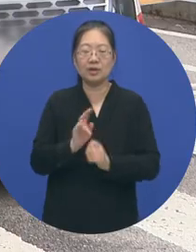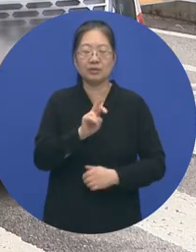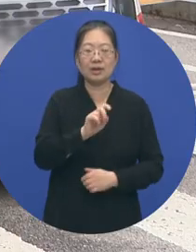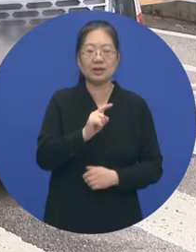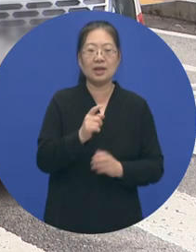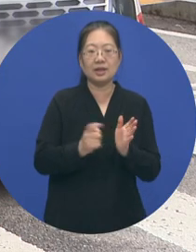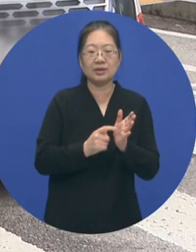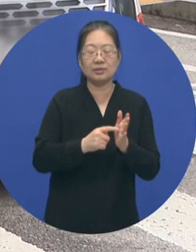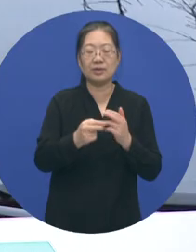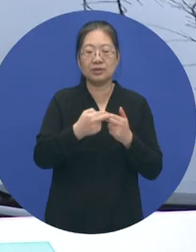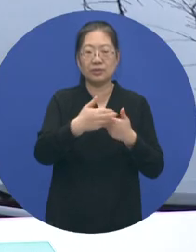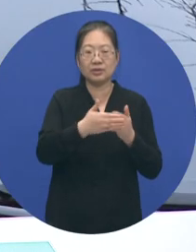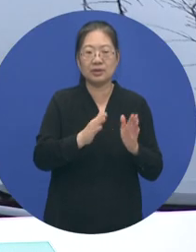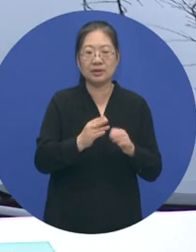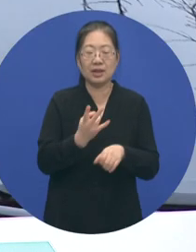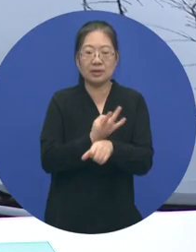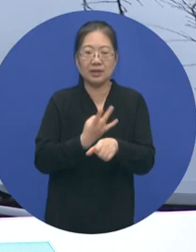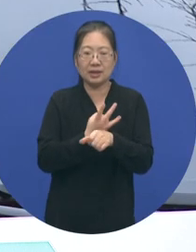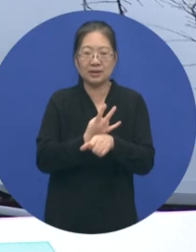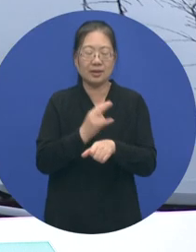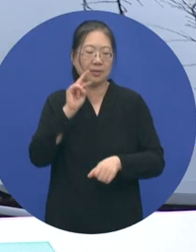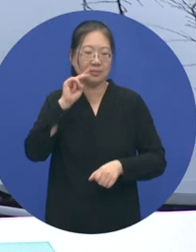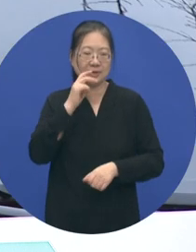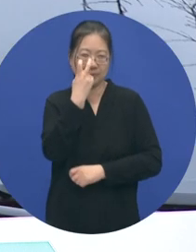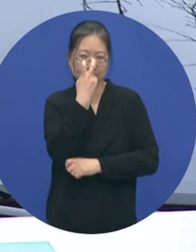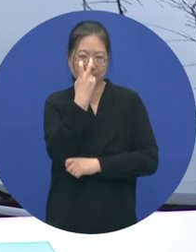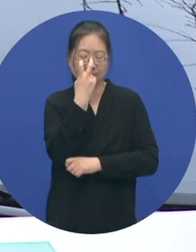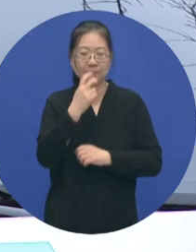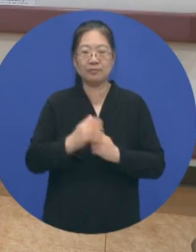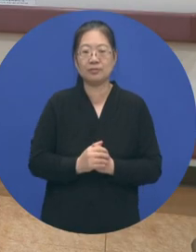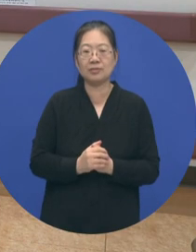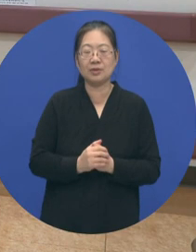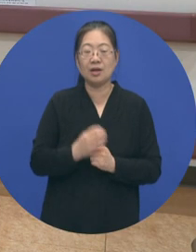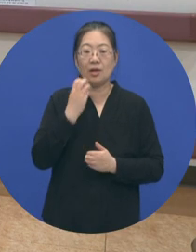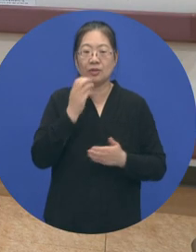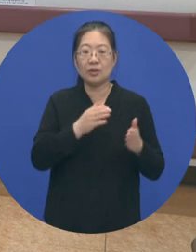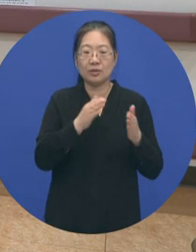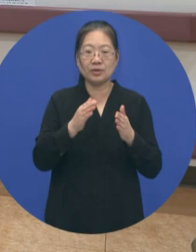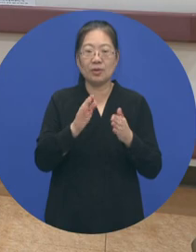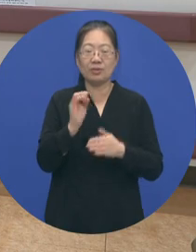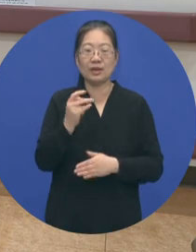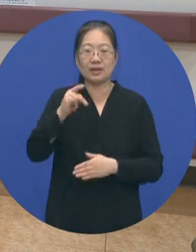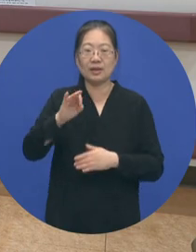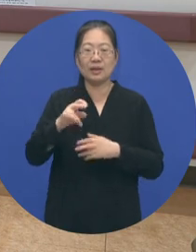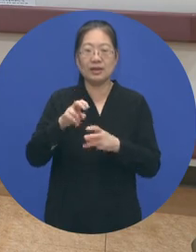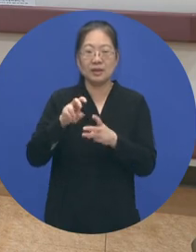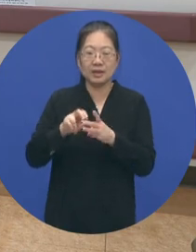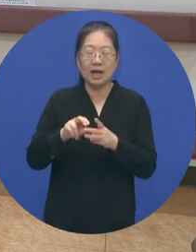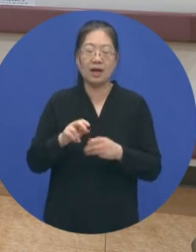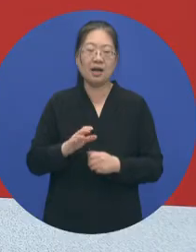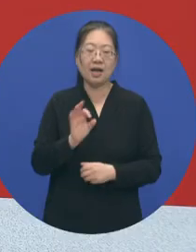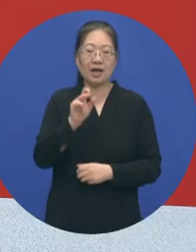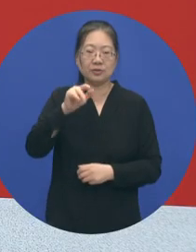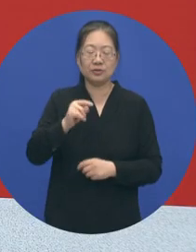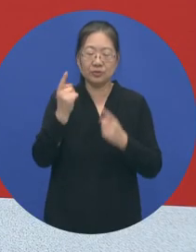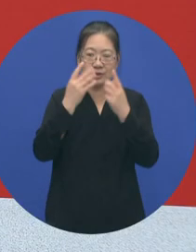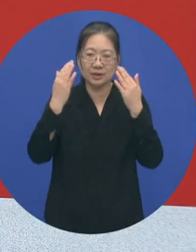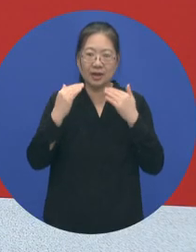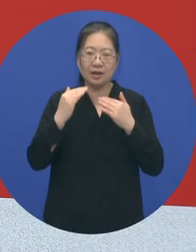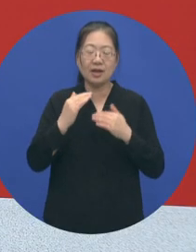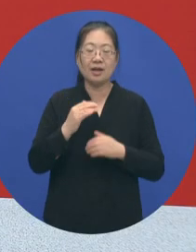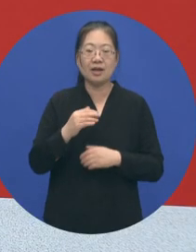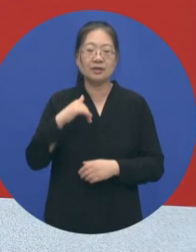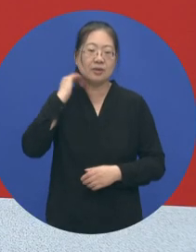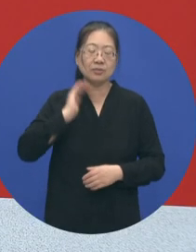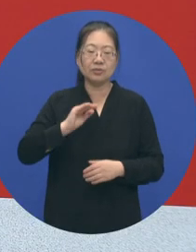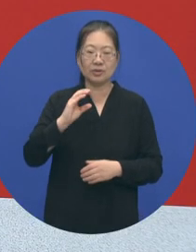21개 응급의료시설이 24시간 비상진료체계를 유지. 경기도 권역외상센터인 아주대와 의정부 성모병원도